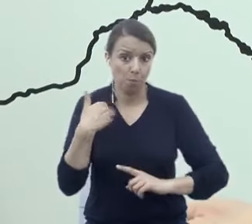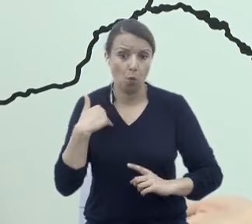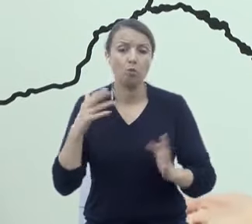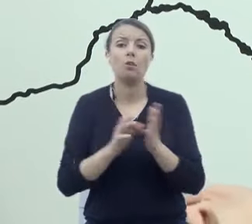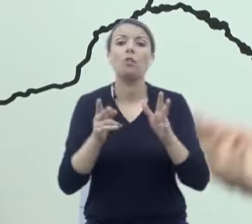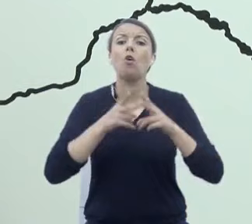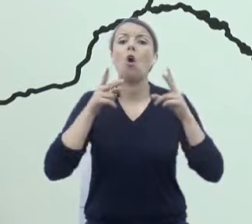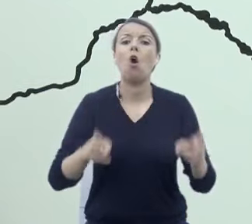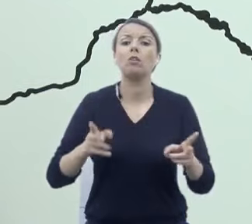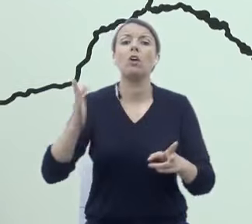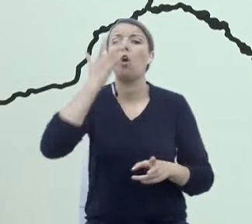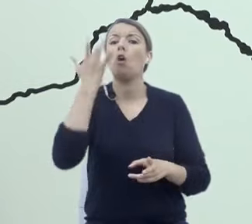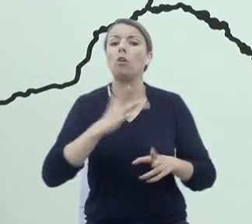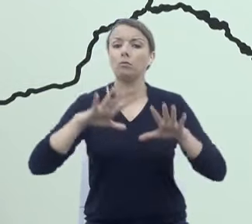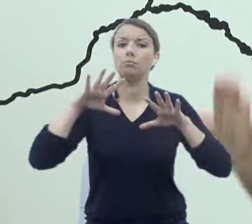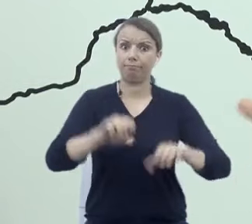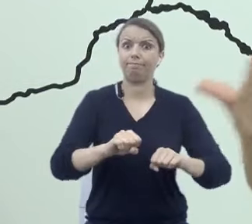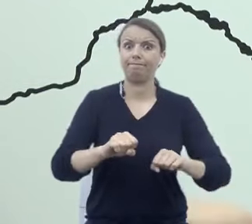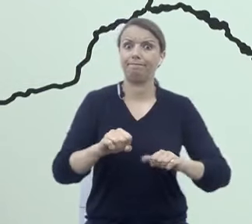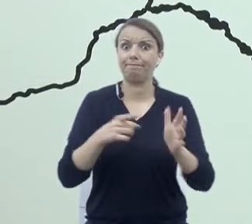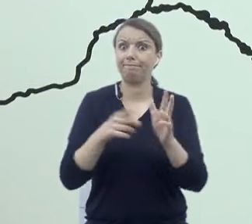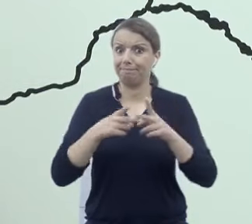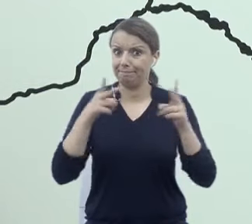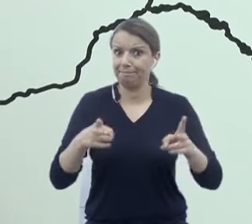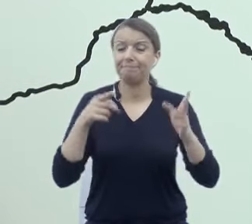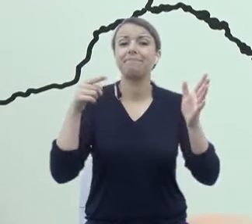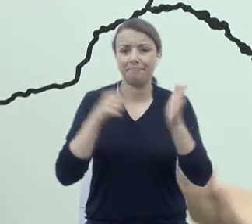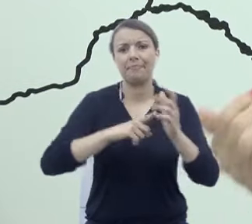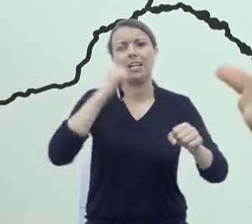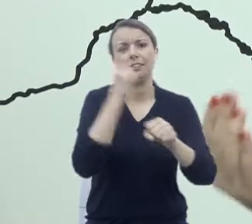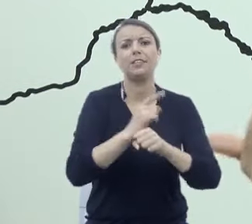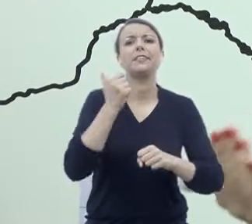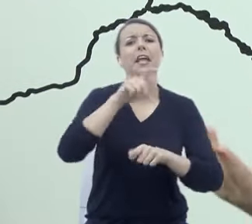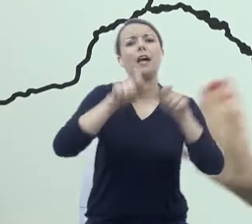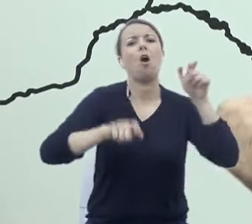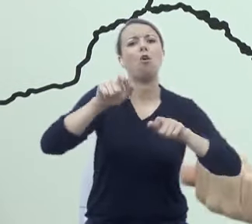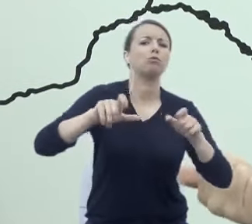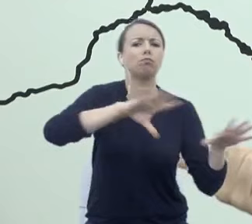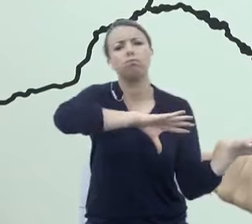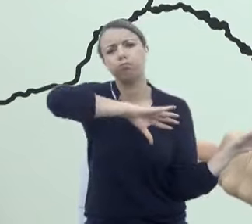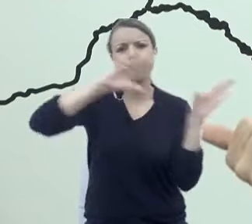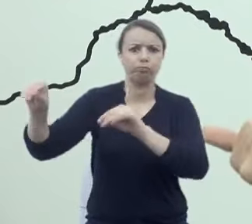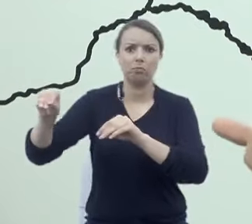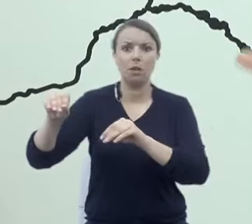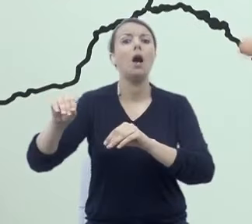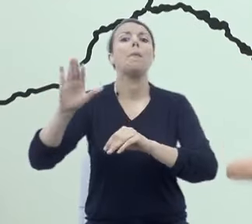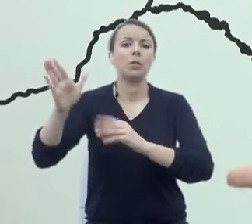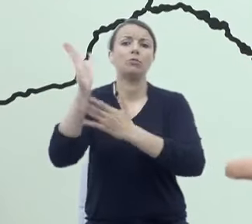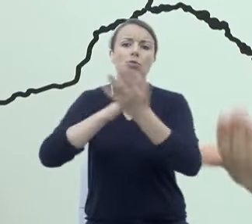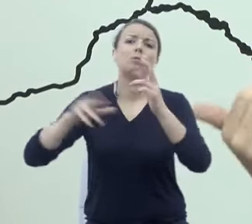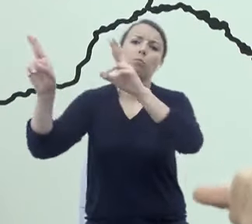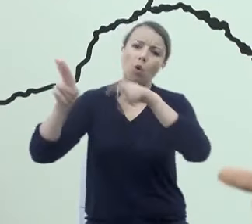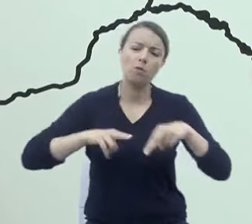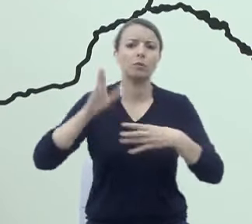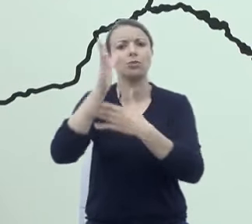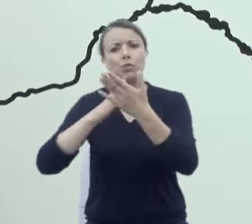sowieckiej okupacji, której rezultatem była wywózka wielu osób. I to jest bardzo, potem część tych ludzi wróciła. No, część umarła na